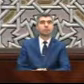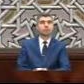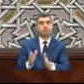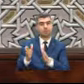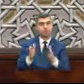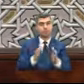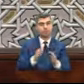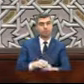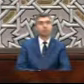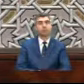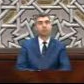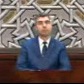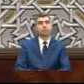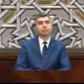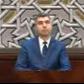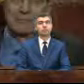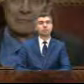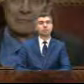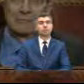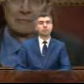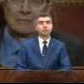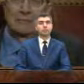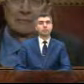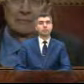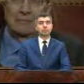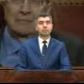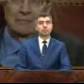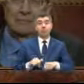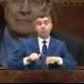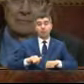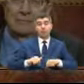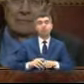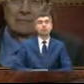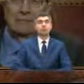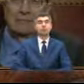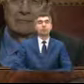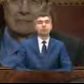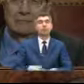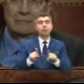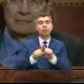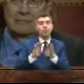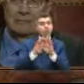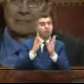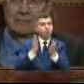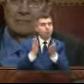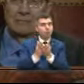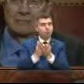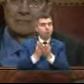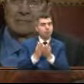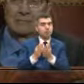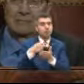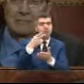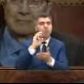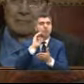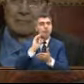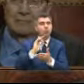تعقيب. تفضل السيد النائب. السيد الوزير، احنا هذا الشيء كلشي اللي جا في المداخله ديالك